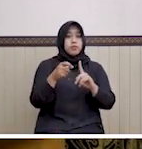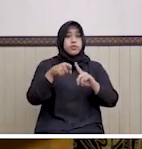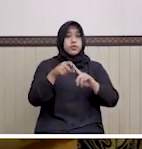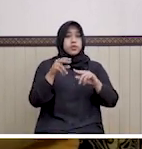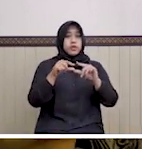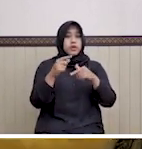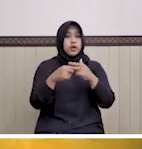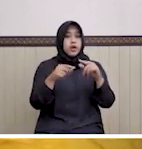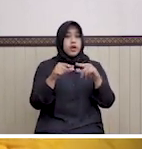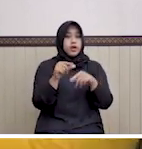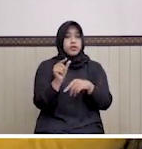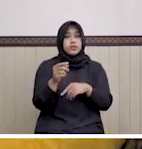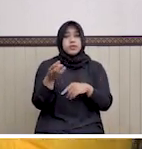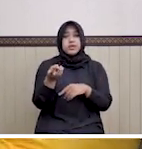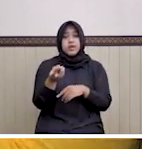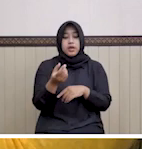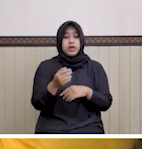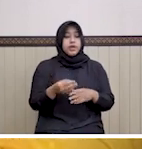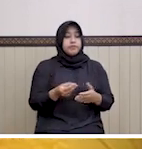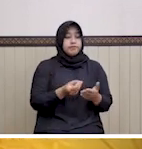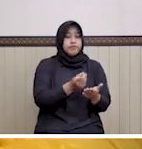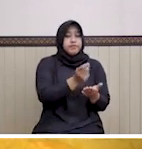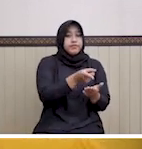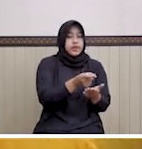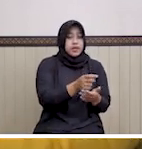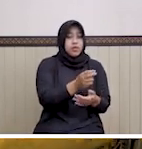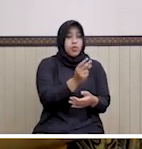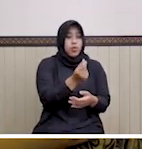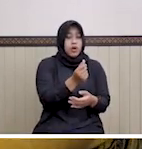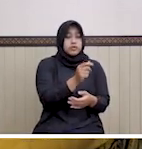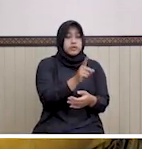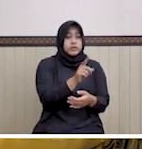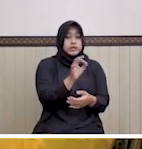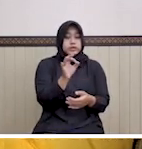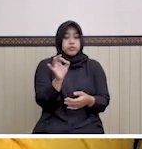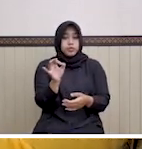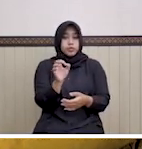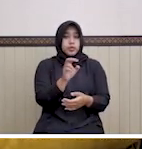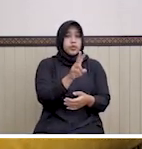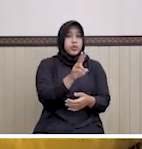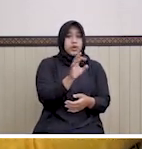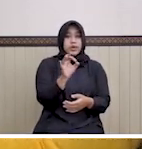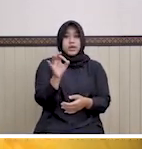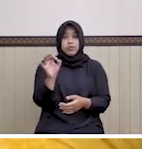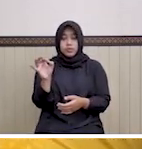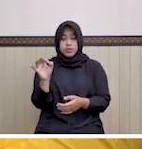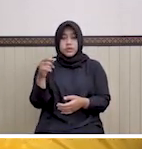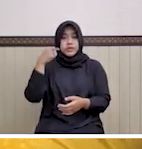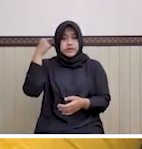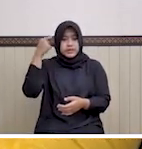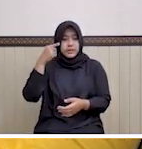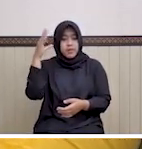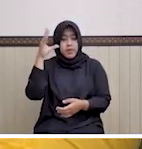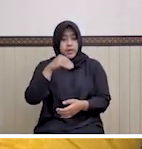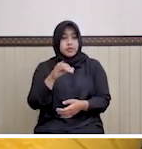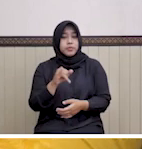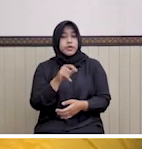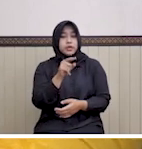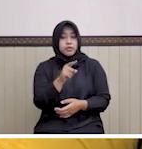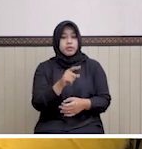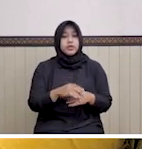sederhana dikasih uang 1000-2000 kemudian dipolakan tiap harinya sehingga